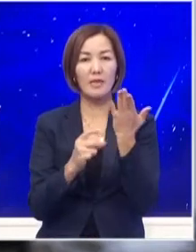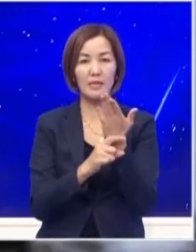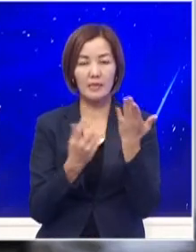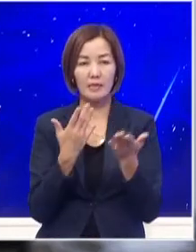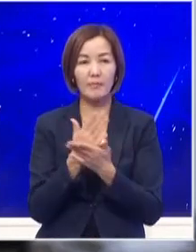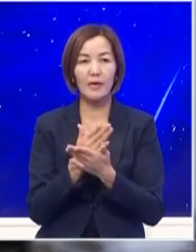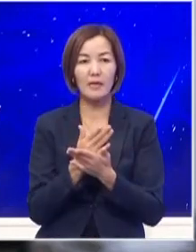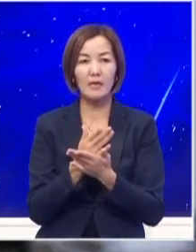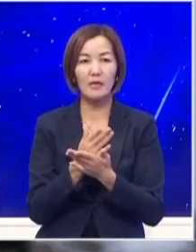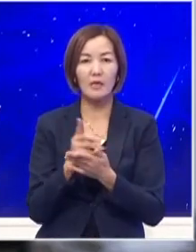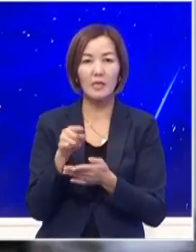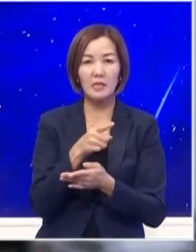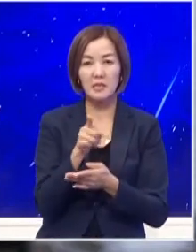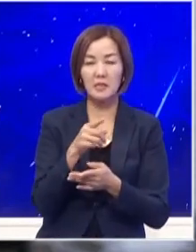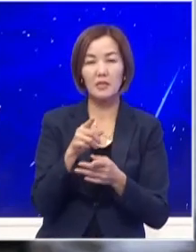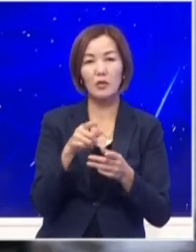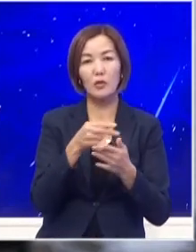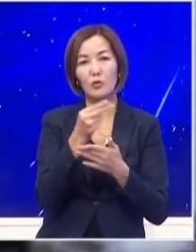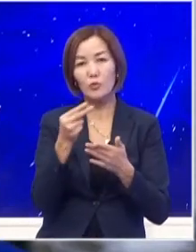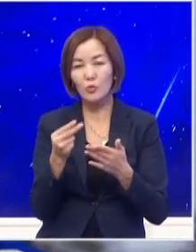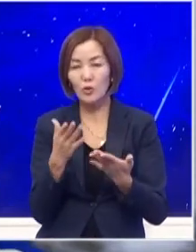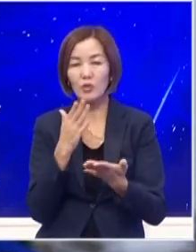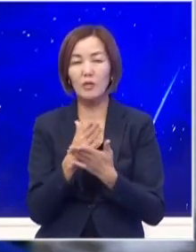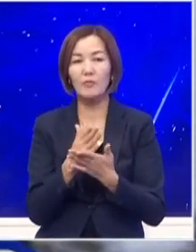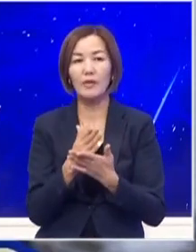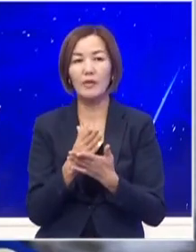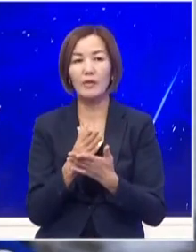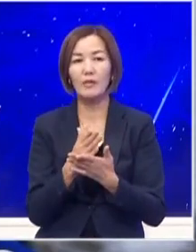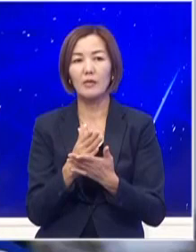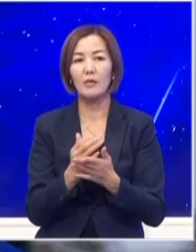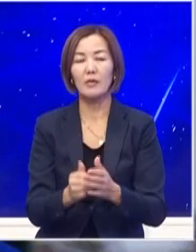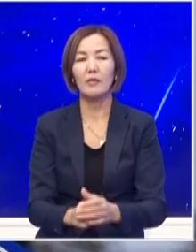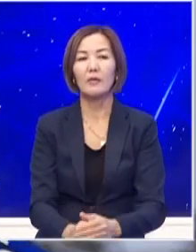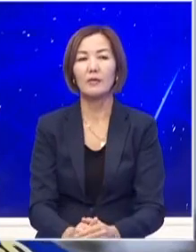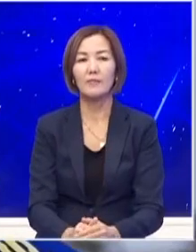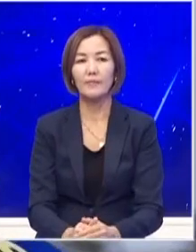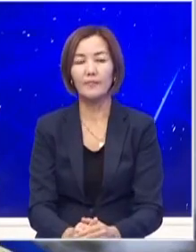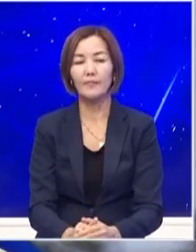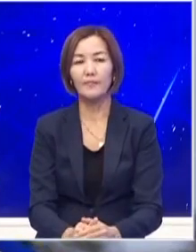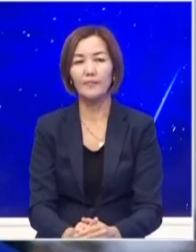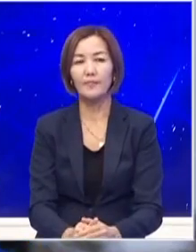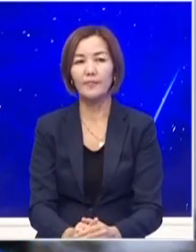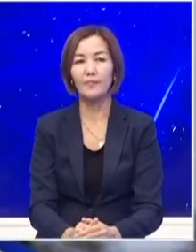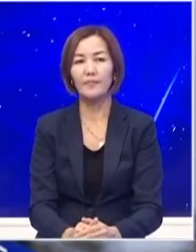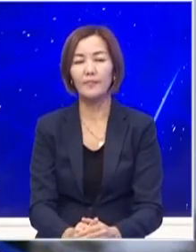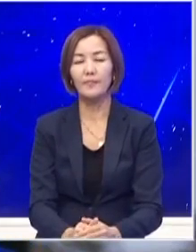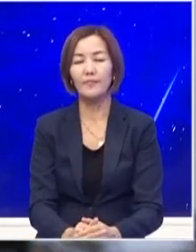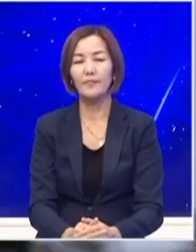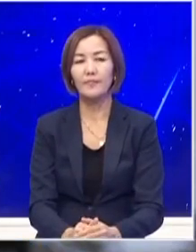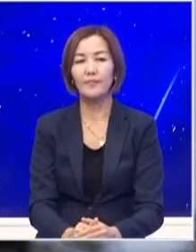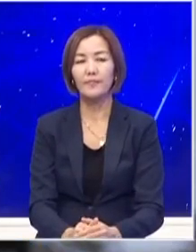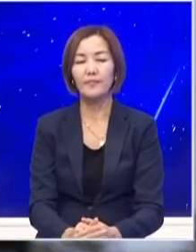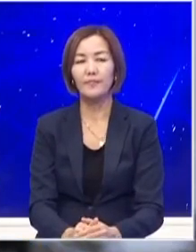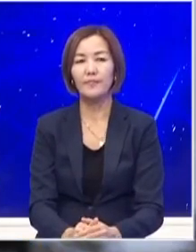мынау сызықтарын байқасаңыз осы түртпе деген аспап арқылы жасайды. Міне ол түртпеміз, мынандай өткір пышақтың жүзі сияқты жүзі